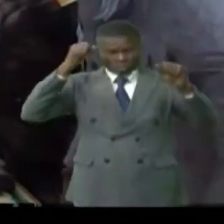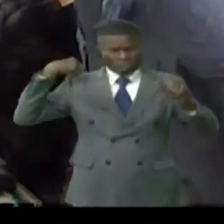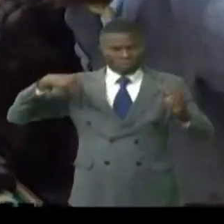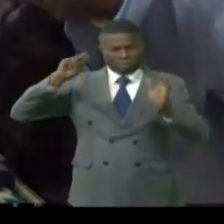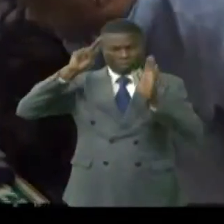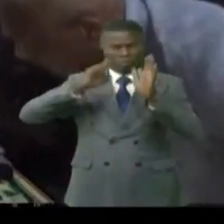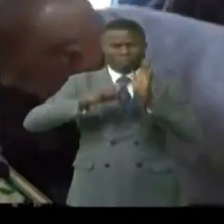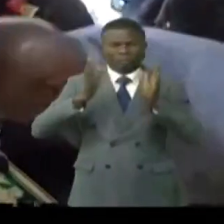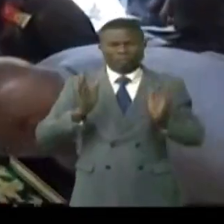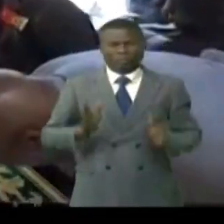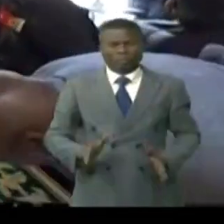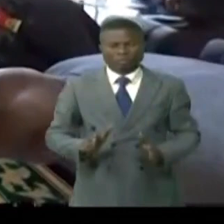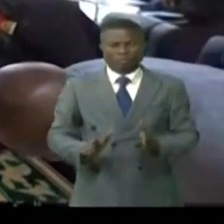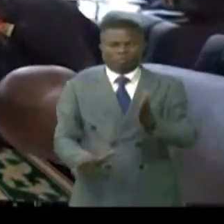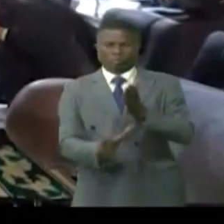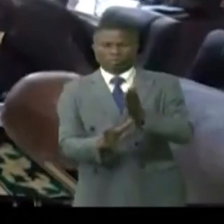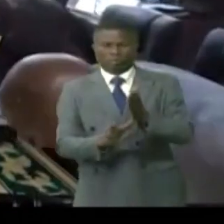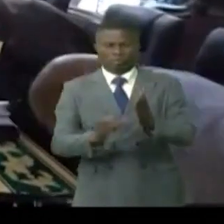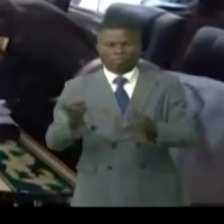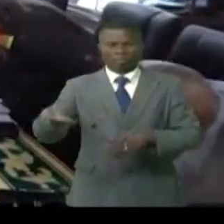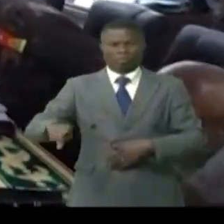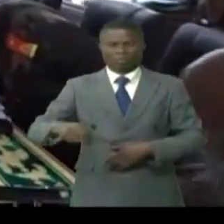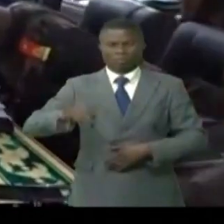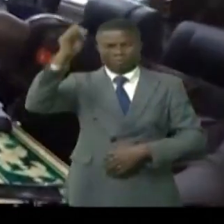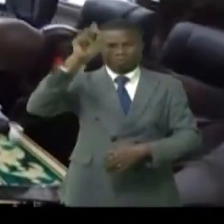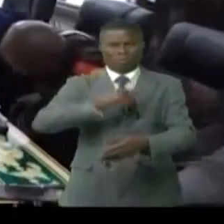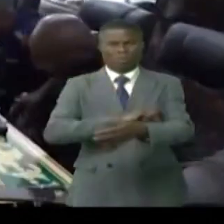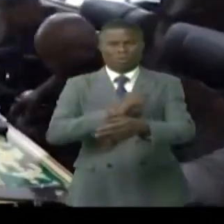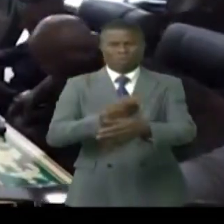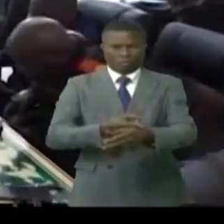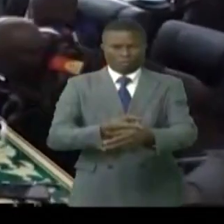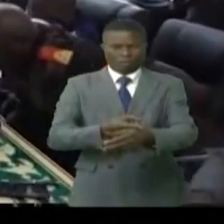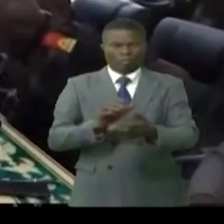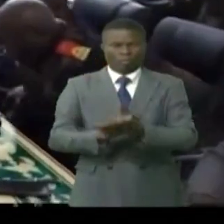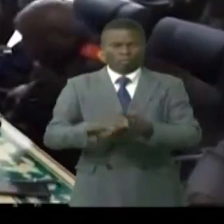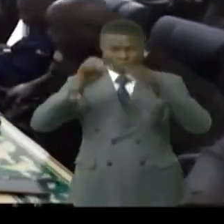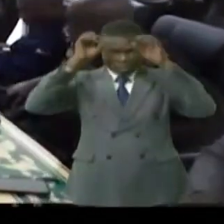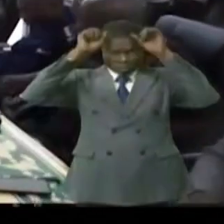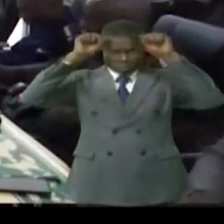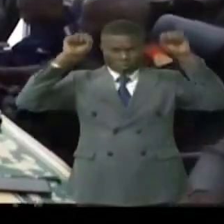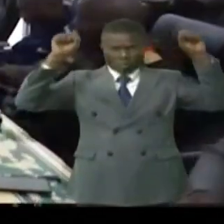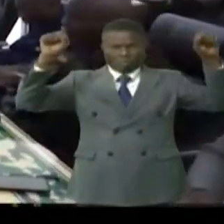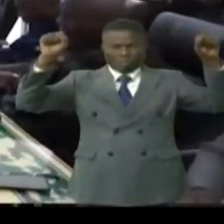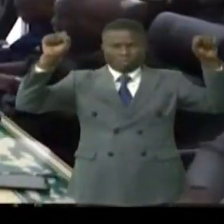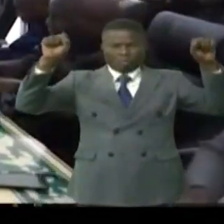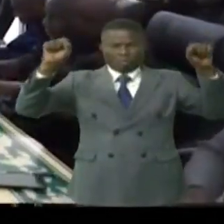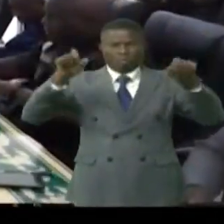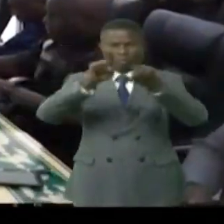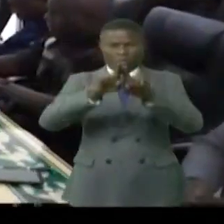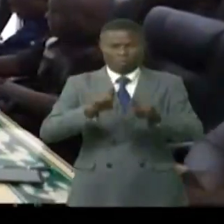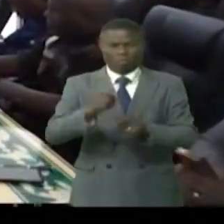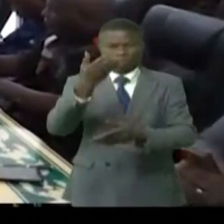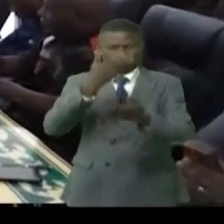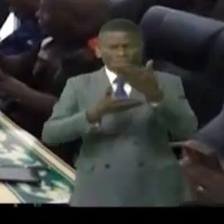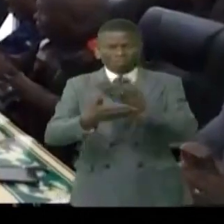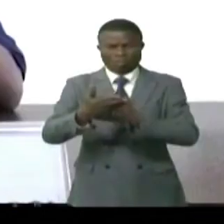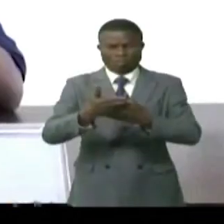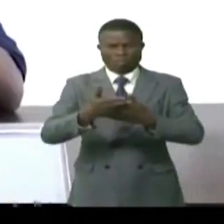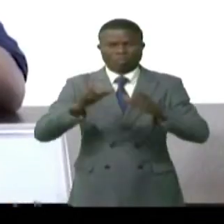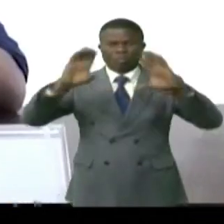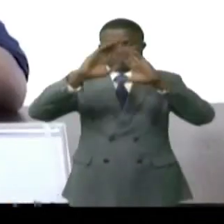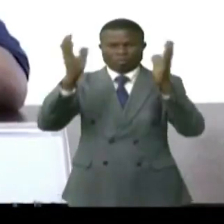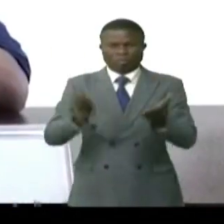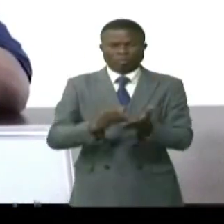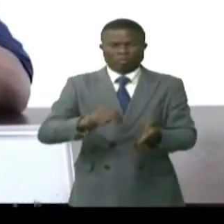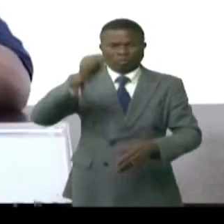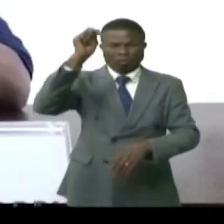gouverneur intérimaire de la province du Nord Kivu, les présidents et représentants des communautés du